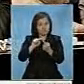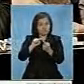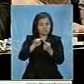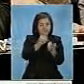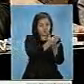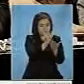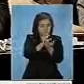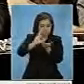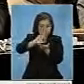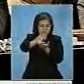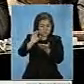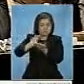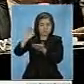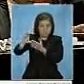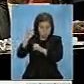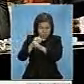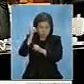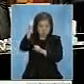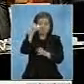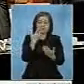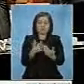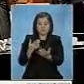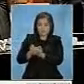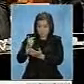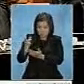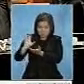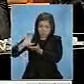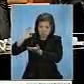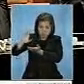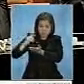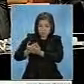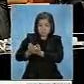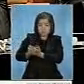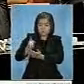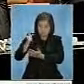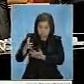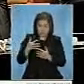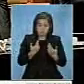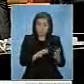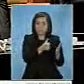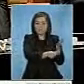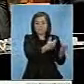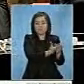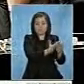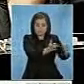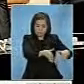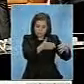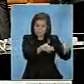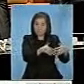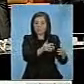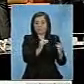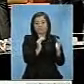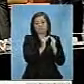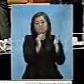ได้ความสามารถในการจัดเก็บรายได้ของรัฐมีความสอดคล้องกันกับเป้าหมายในการดำเนินการ